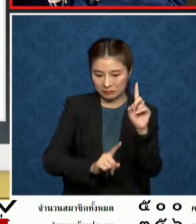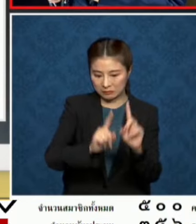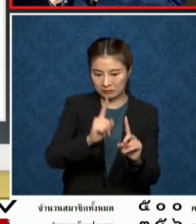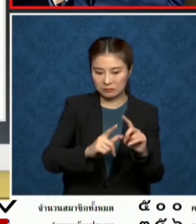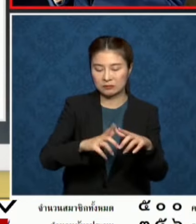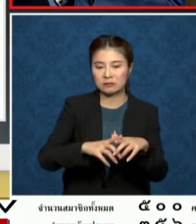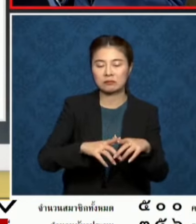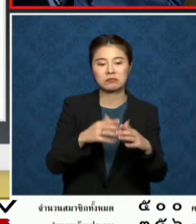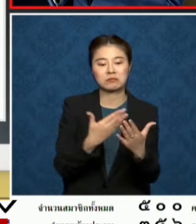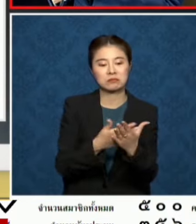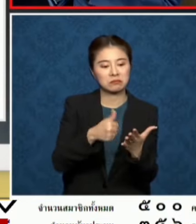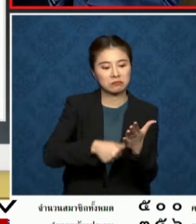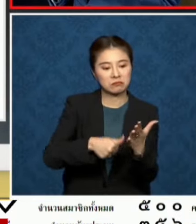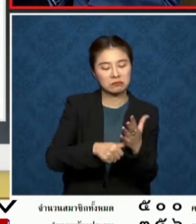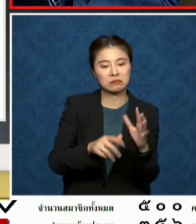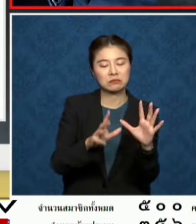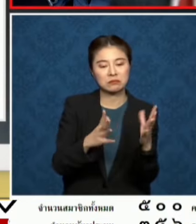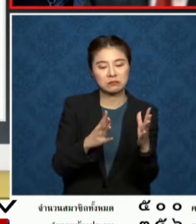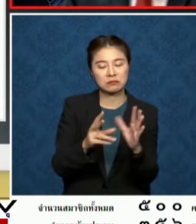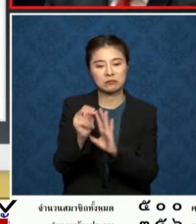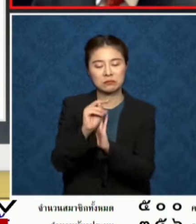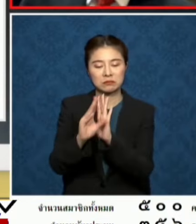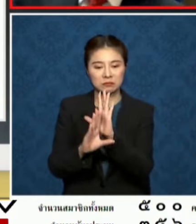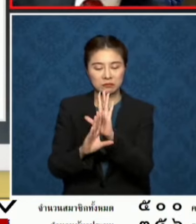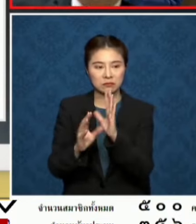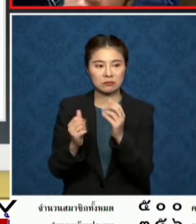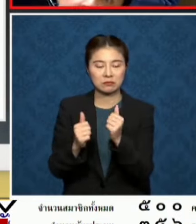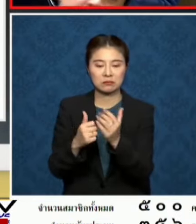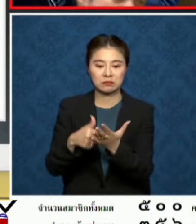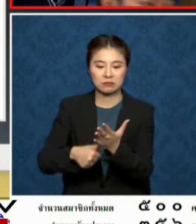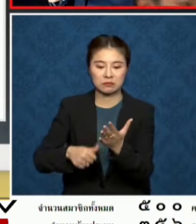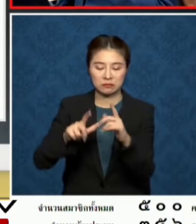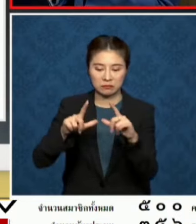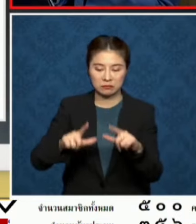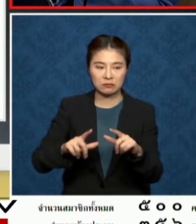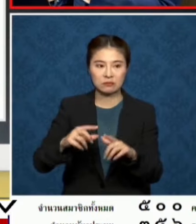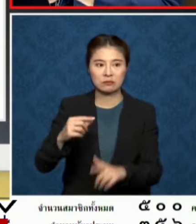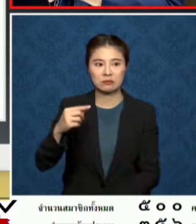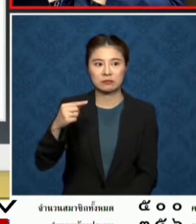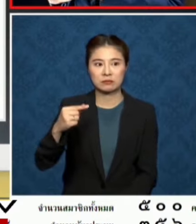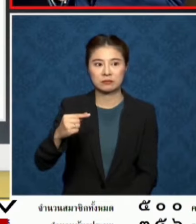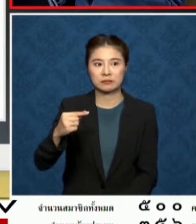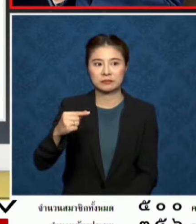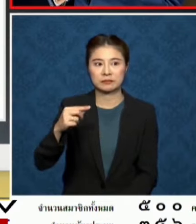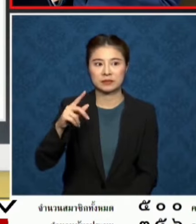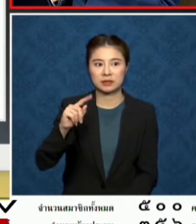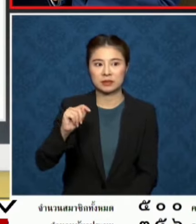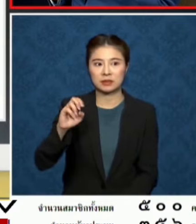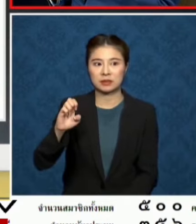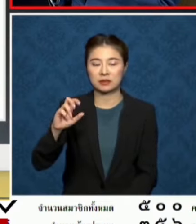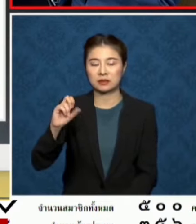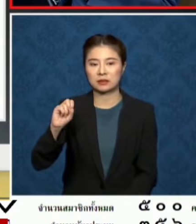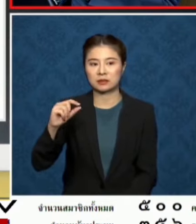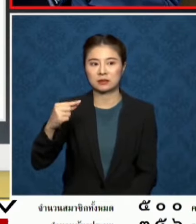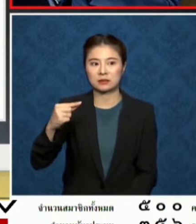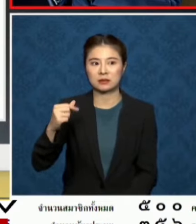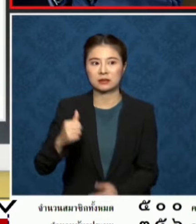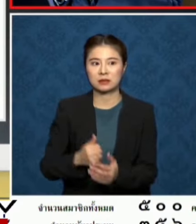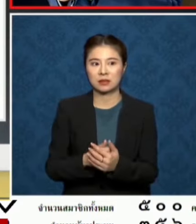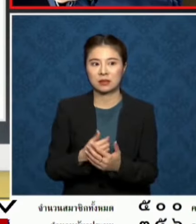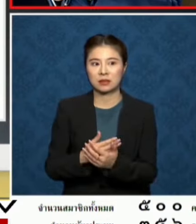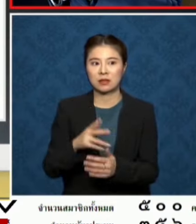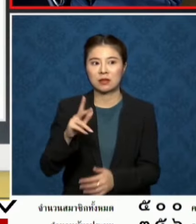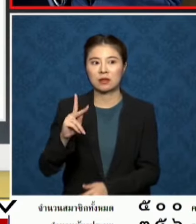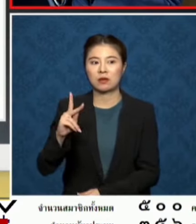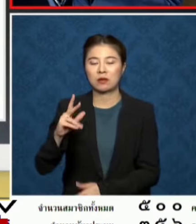การทำนโยบายลดหย่อนกองทุน ESG นะคะมีการลดการนำส่งรายได้ของก